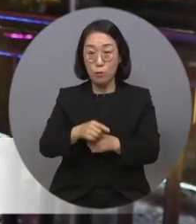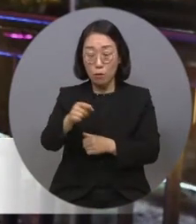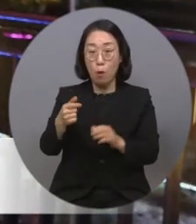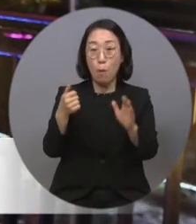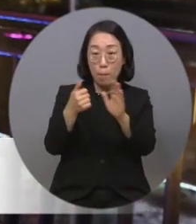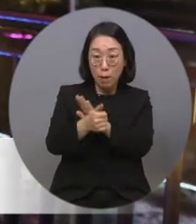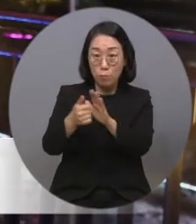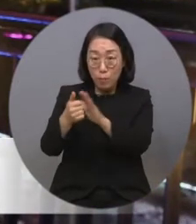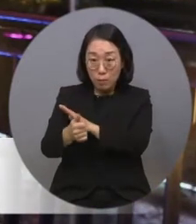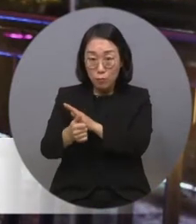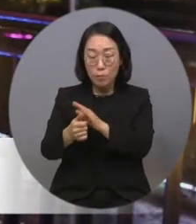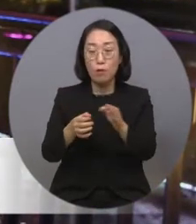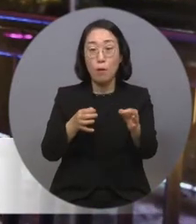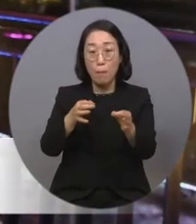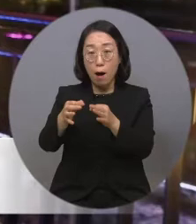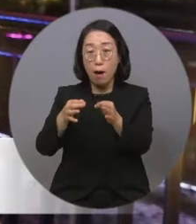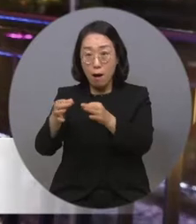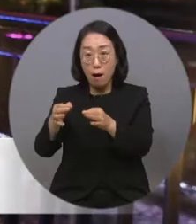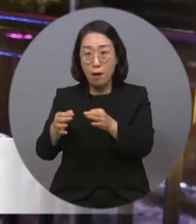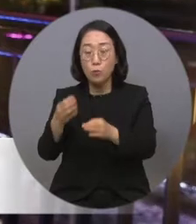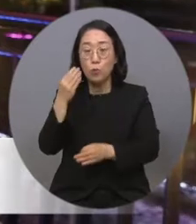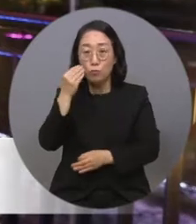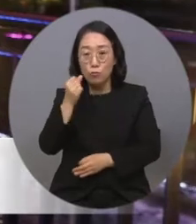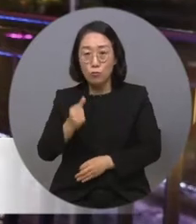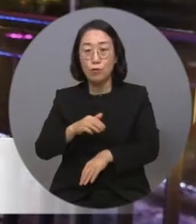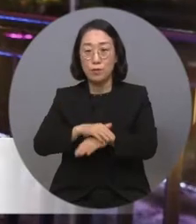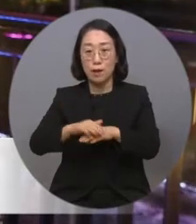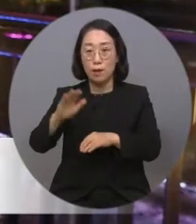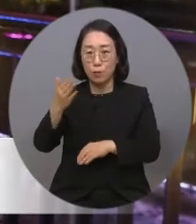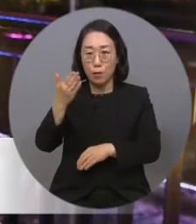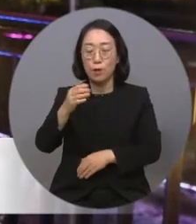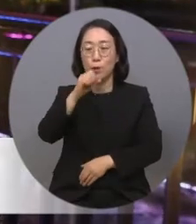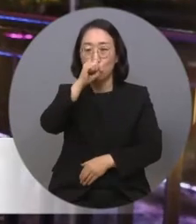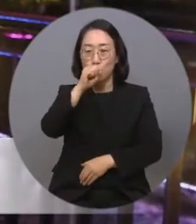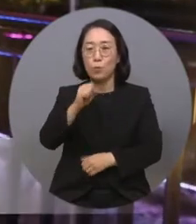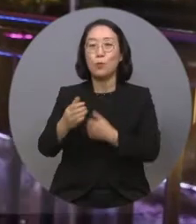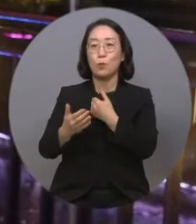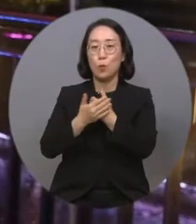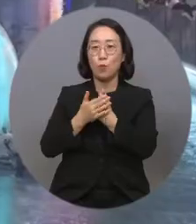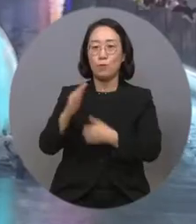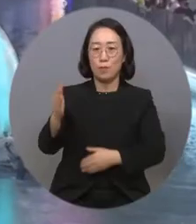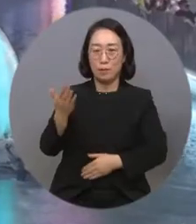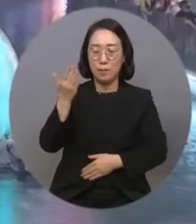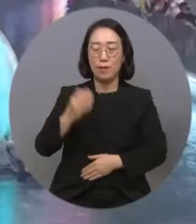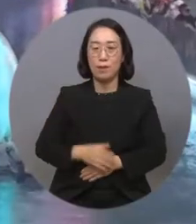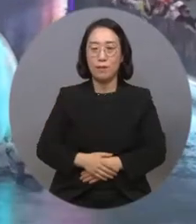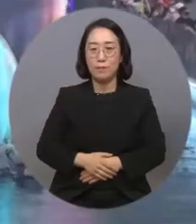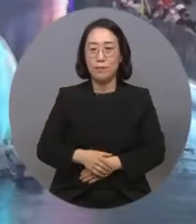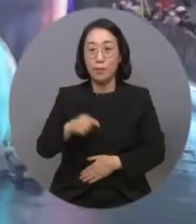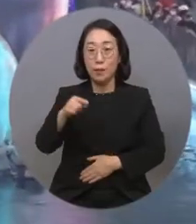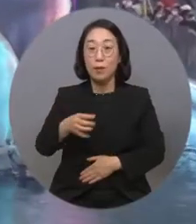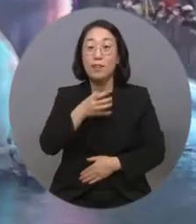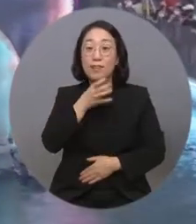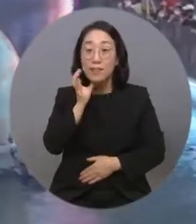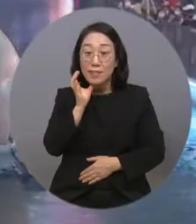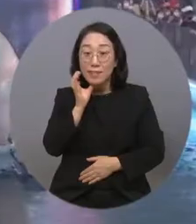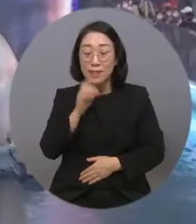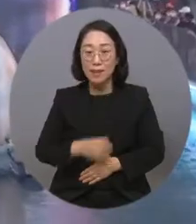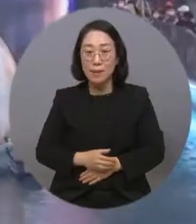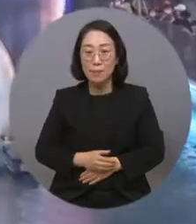등 경제적 어떤 활성화에 또 기여하고 있다고 생각하고 있습니다. 이번 시니어